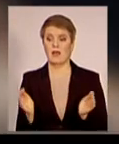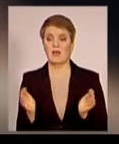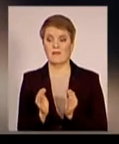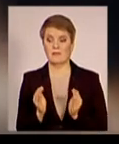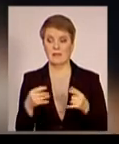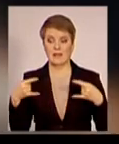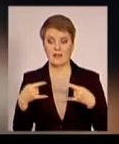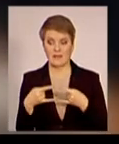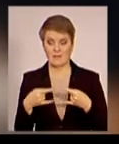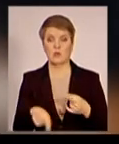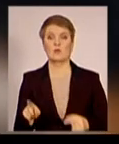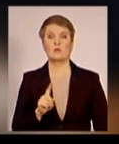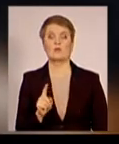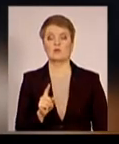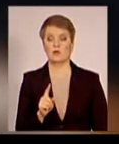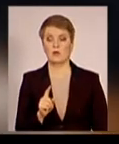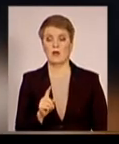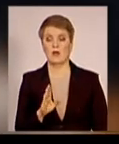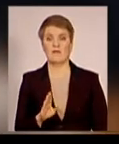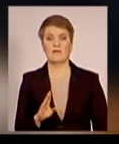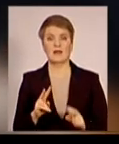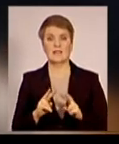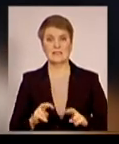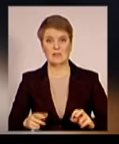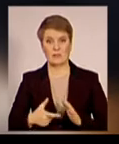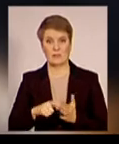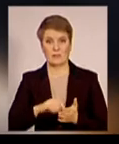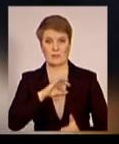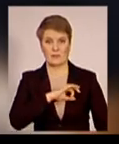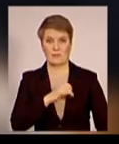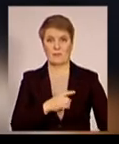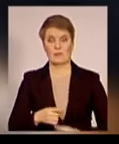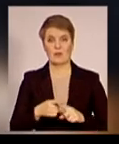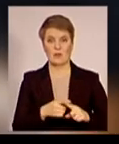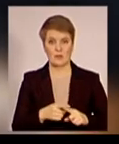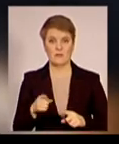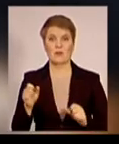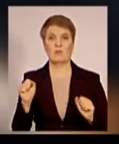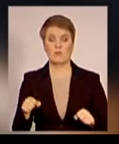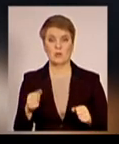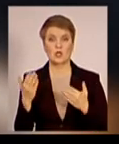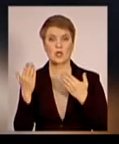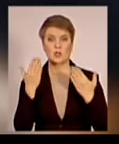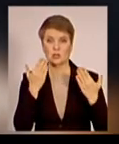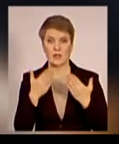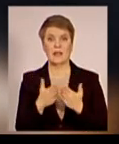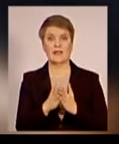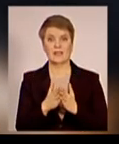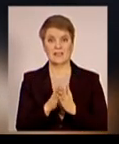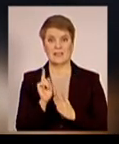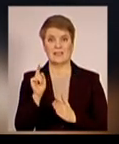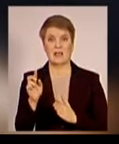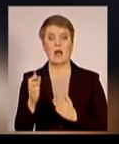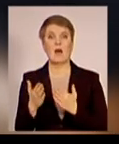невеличкий телевізор, тому що в слідчому ізоляторі КДБ Білорусі він може читати книжки з